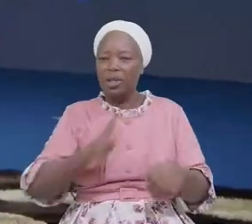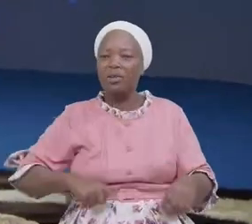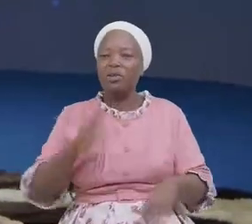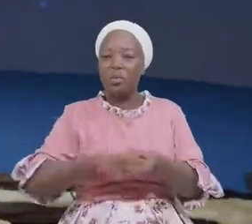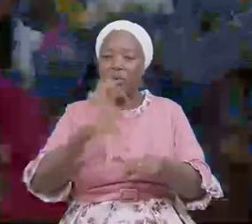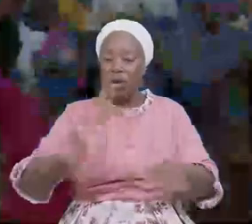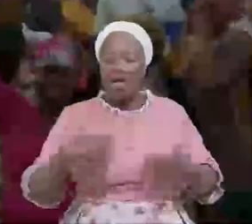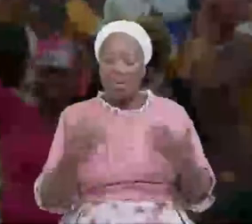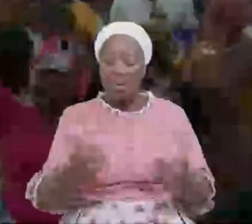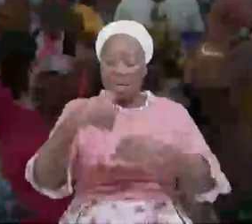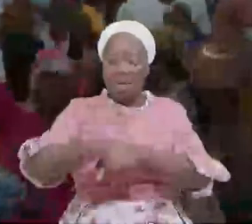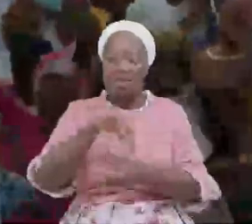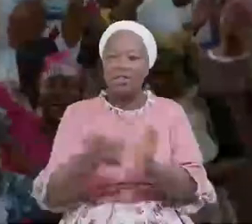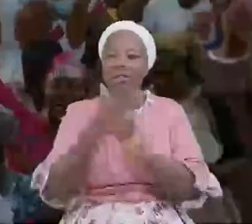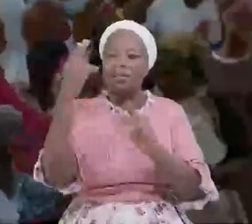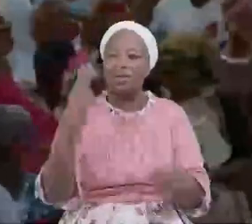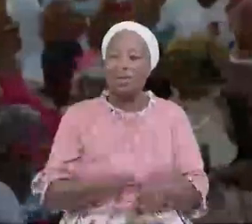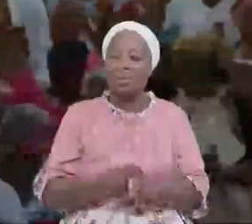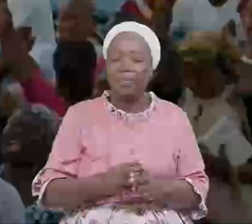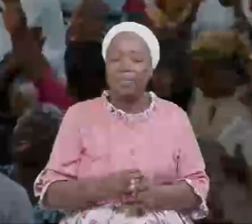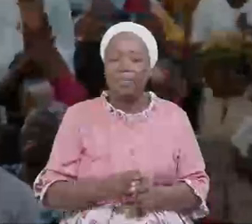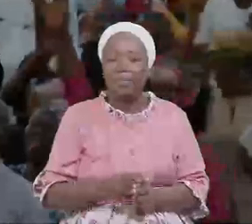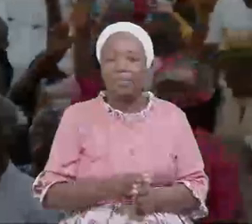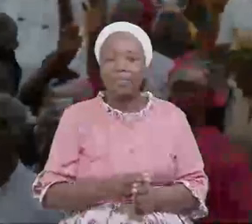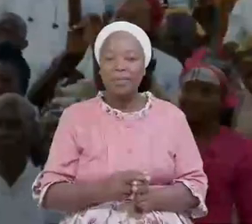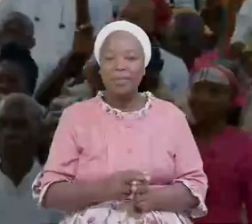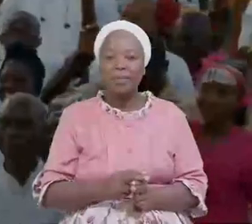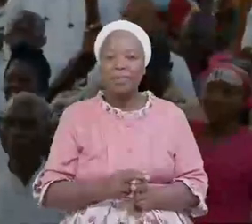soir, au nom de Jésus.